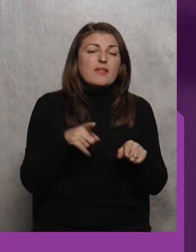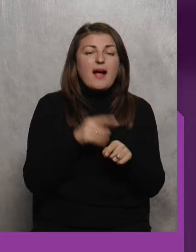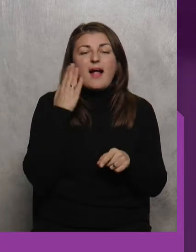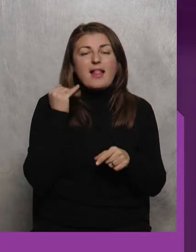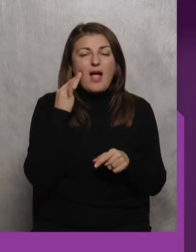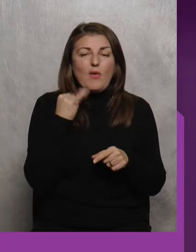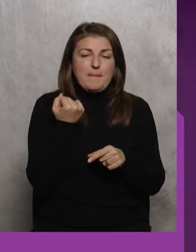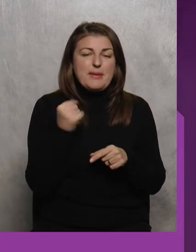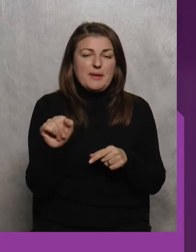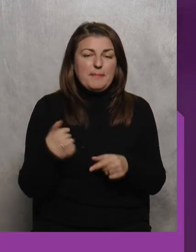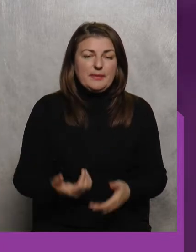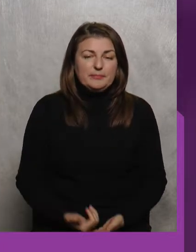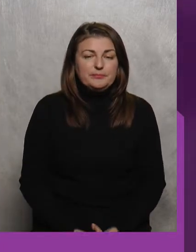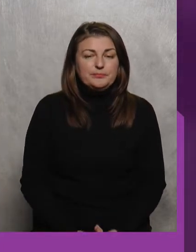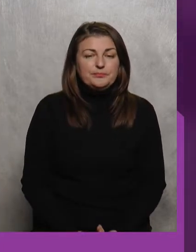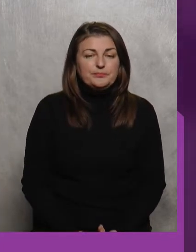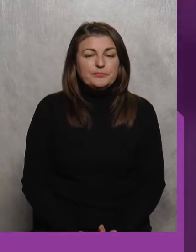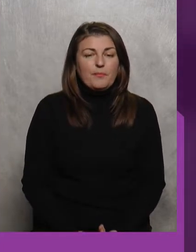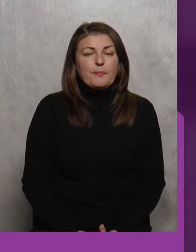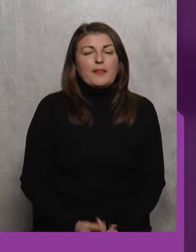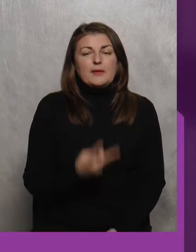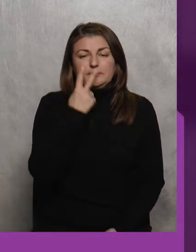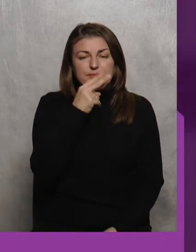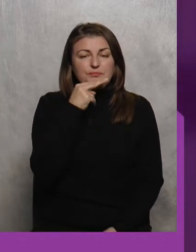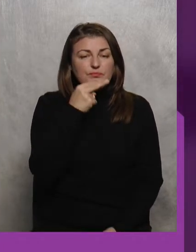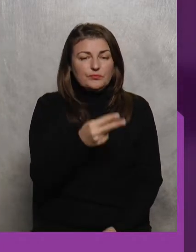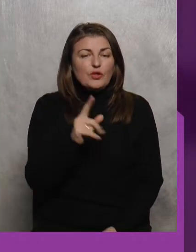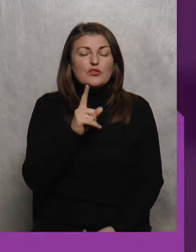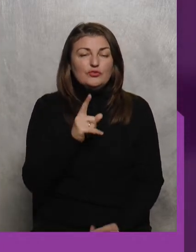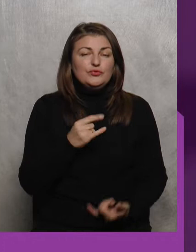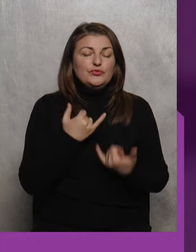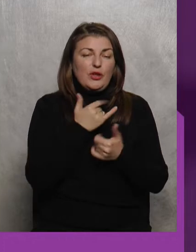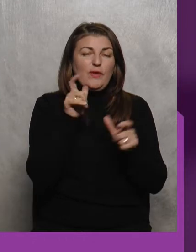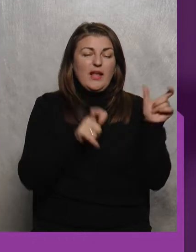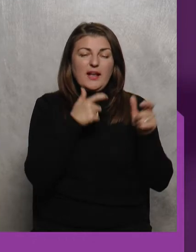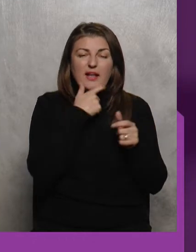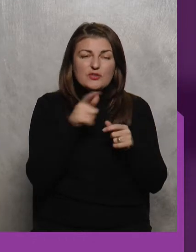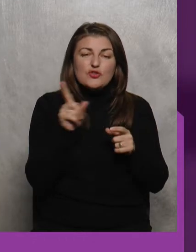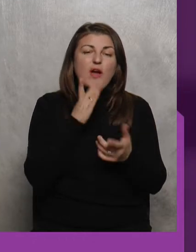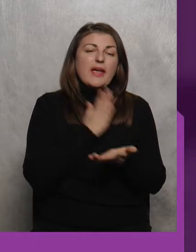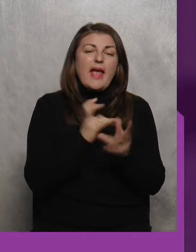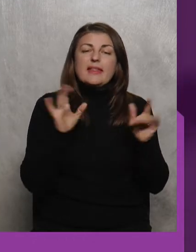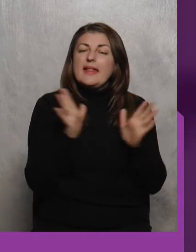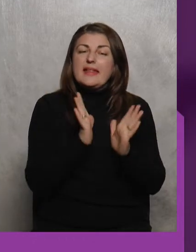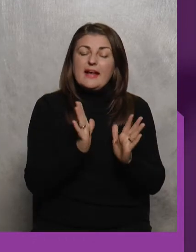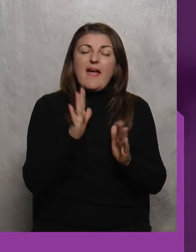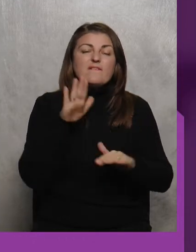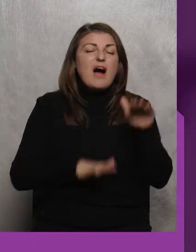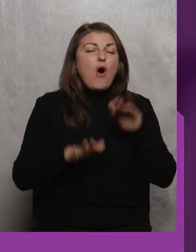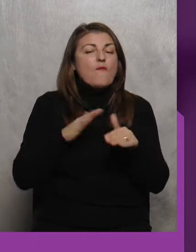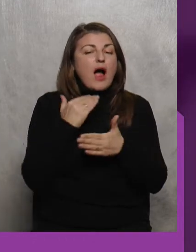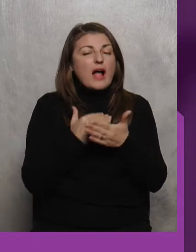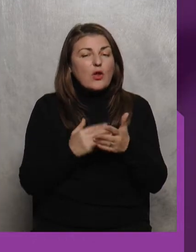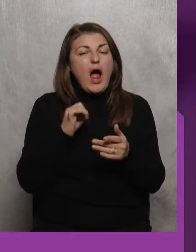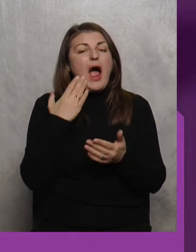легко і переміг. А от зверніть увагу, шановні глядачі, що є не тільки вагова категорія, але